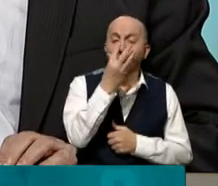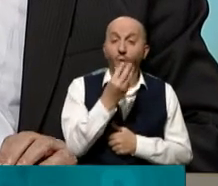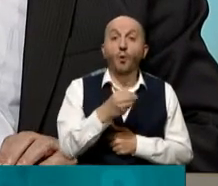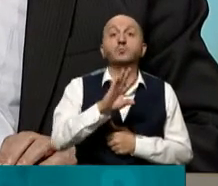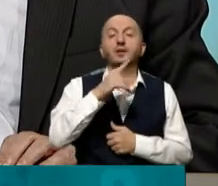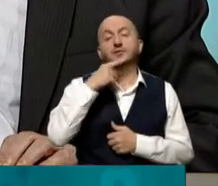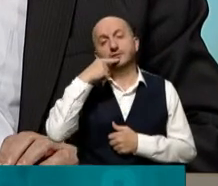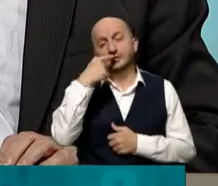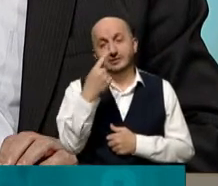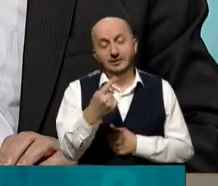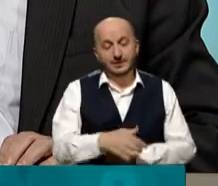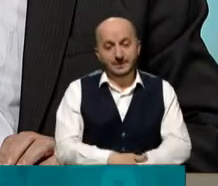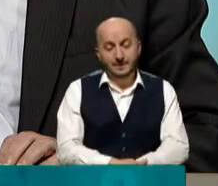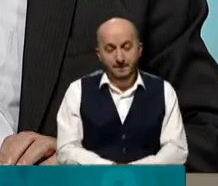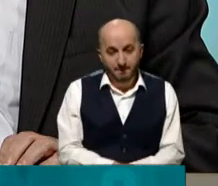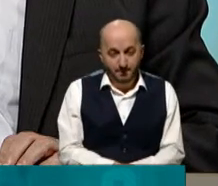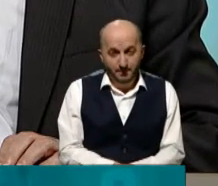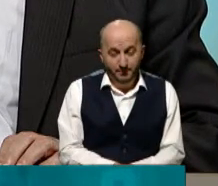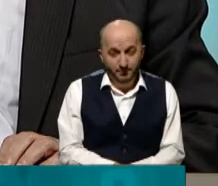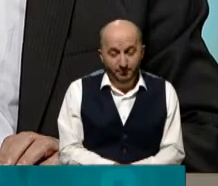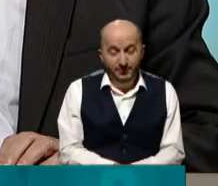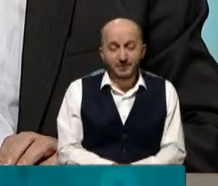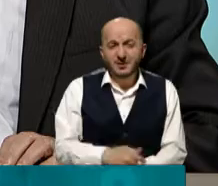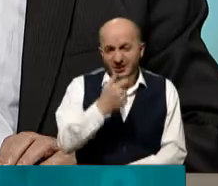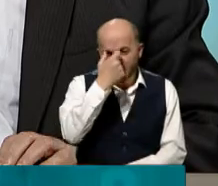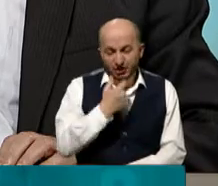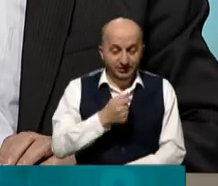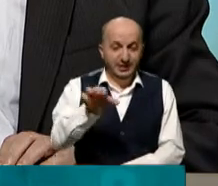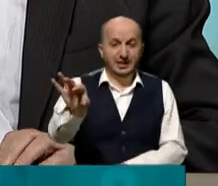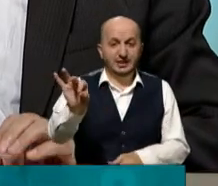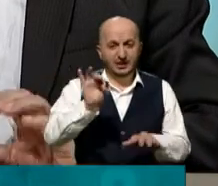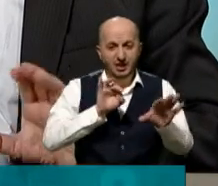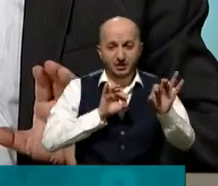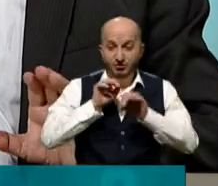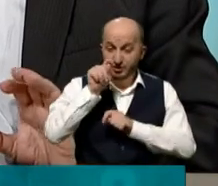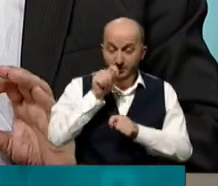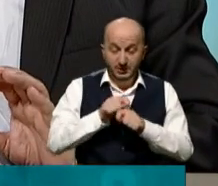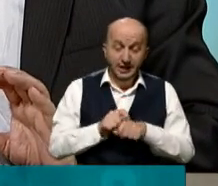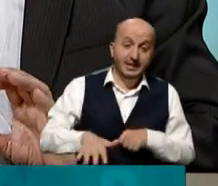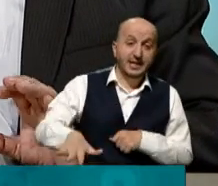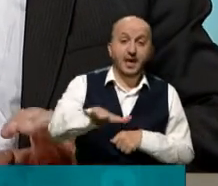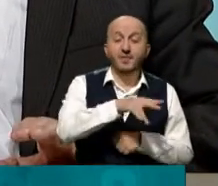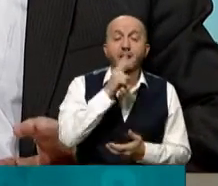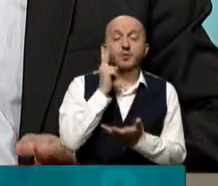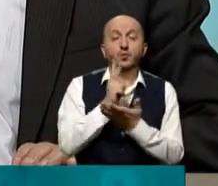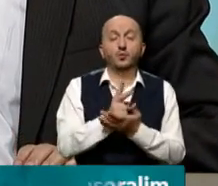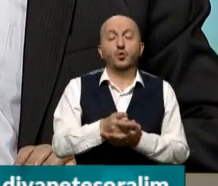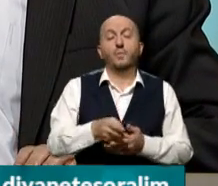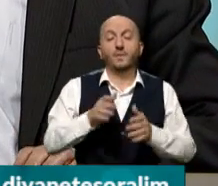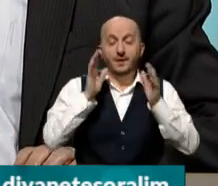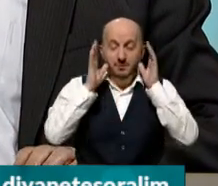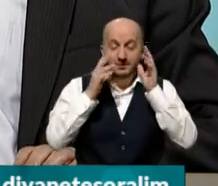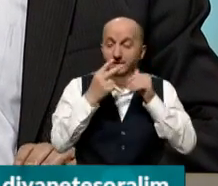zikredilmiştir. Eyvallah. Yani burada bir evet, kişisel tercih yapacaklar. Evet. Ama genel hüküm açık namazda